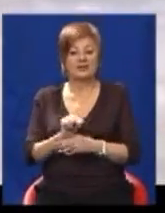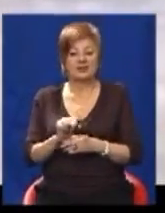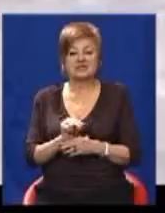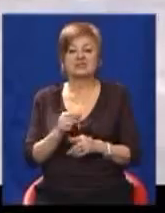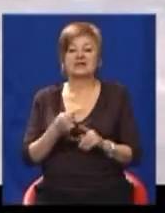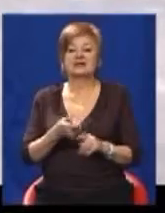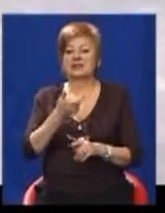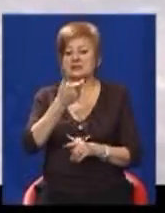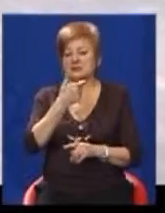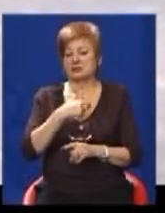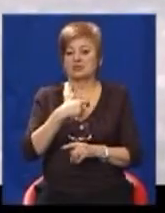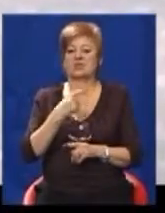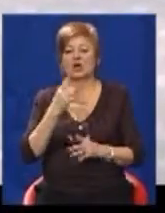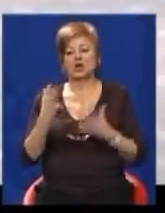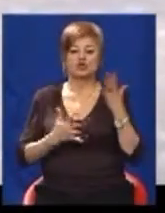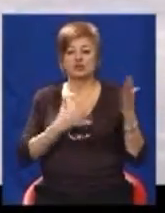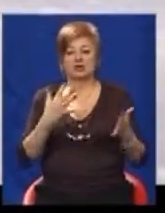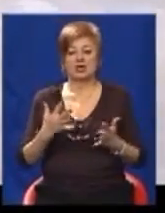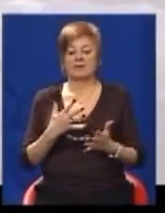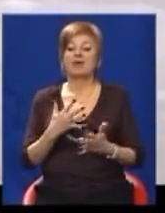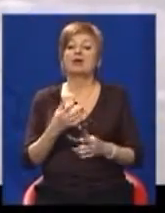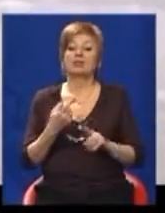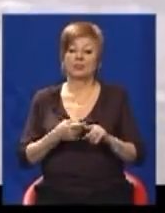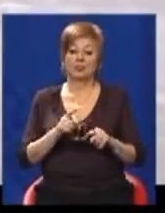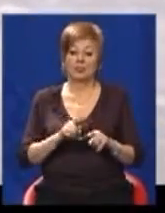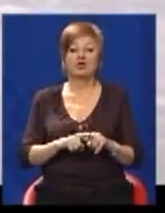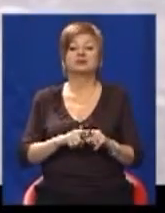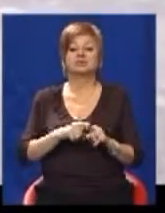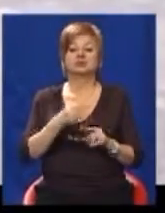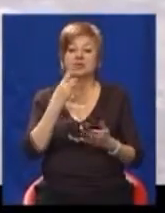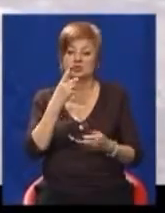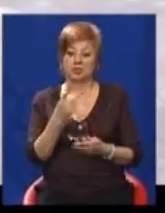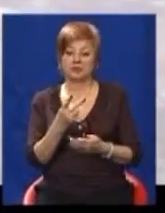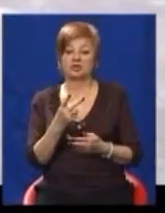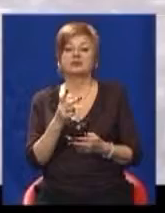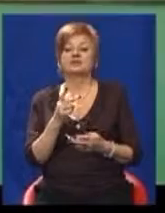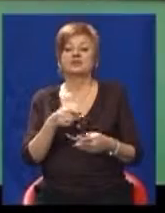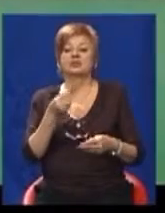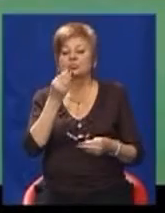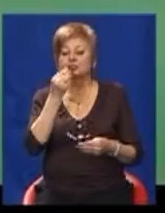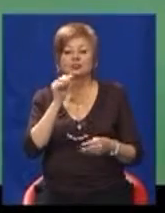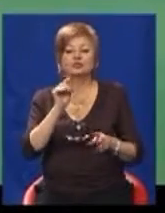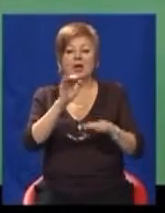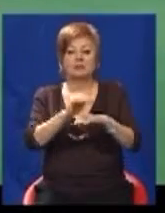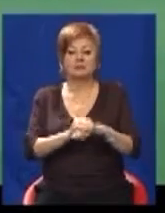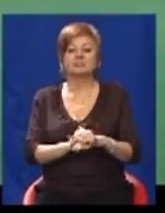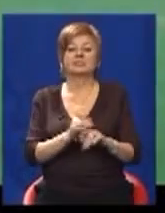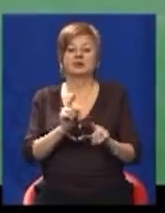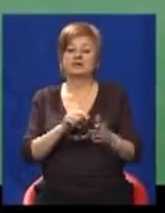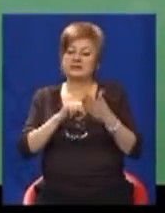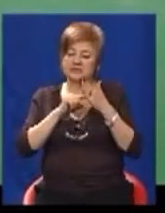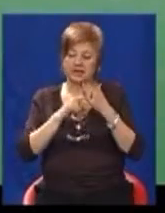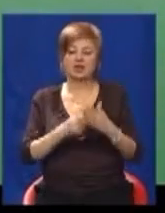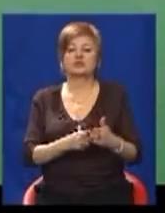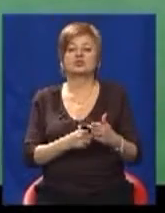собаки елегантні, жваві і працьовиті. Вони за першим покликом кидаються на пошуки здобичі і настільки наполегливі, що